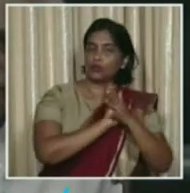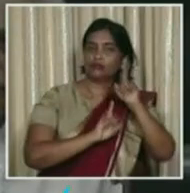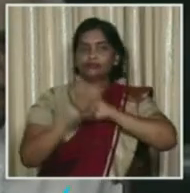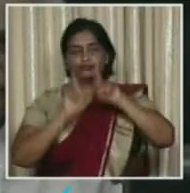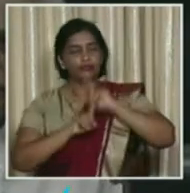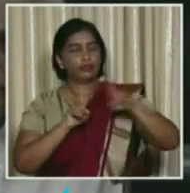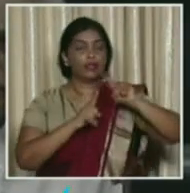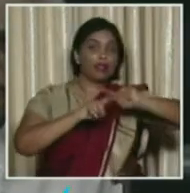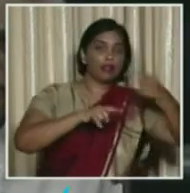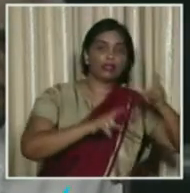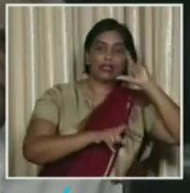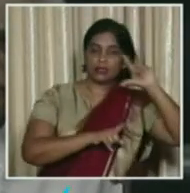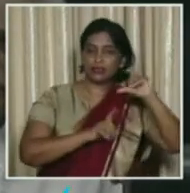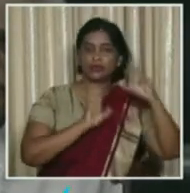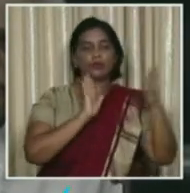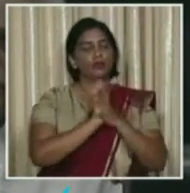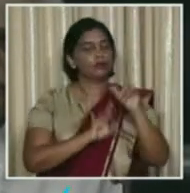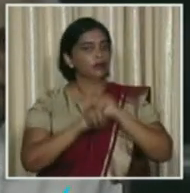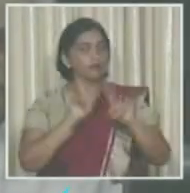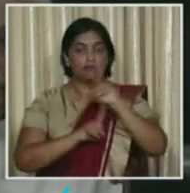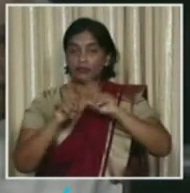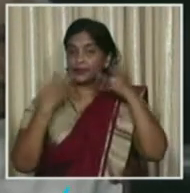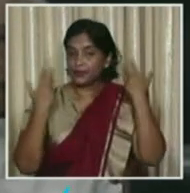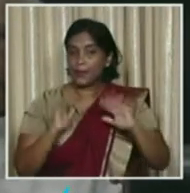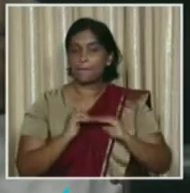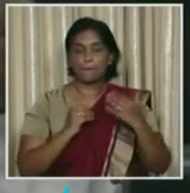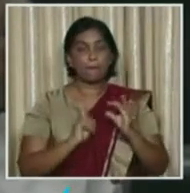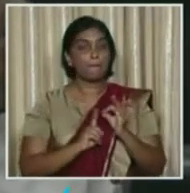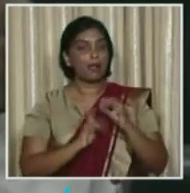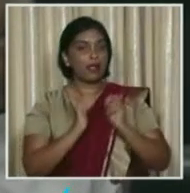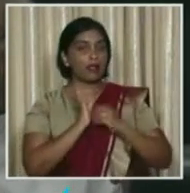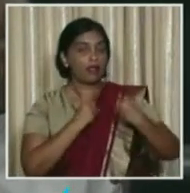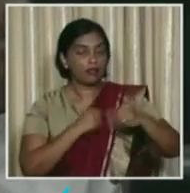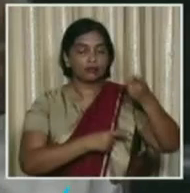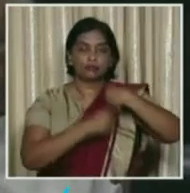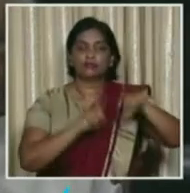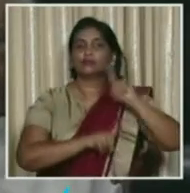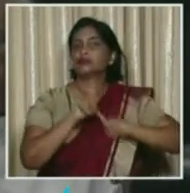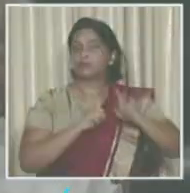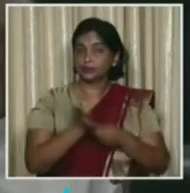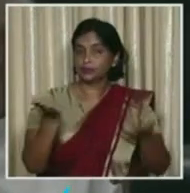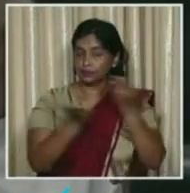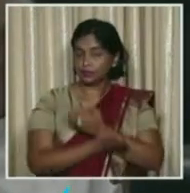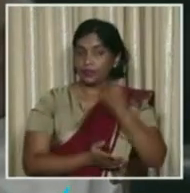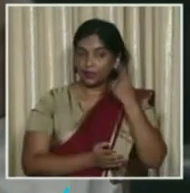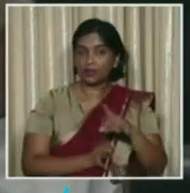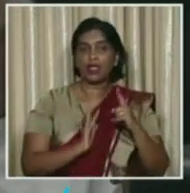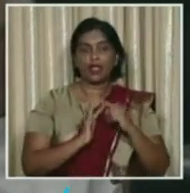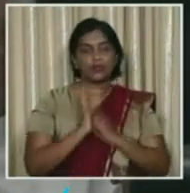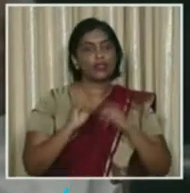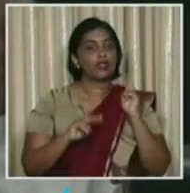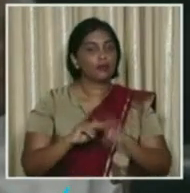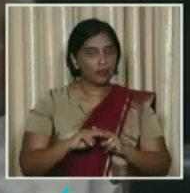අතින් චීනය සමග සාකච්ඡා කරනවා. මේ සාකච්ඡා වලින් පස්සේ පුද්ගලික නායකරුවන් එක්ක අපිට සාකච්ඡා කරන්න තියෙනවා. අපිට IMF